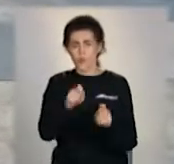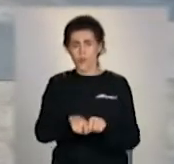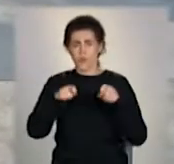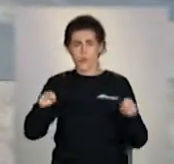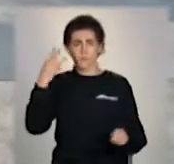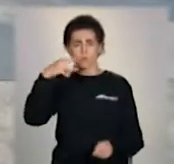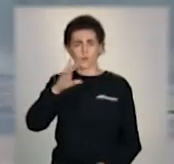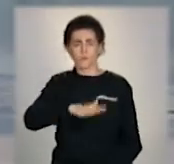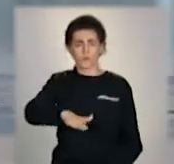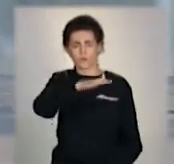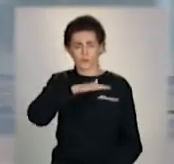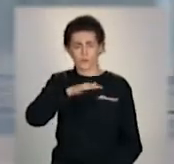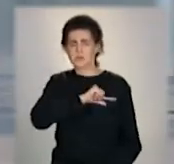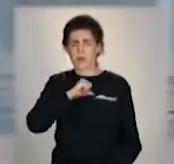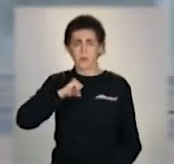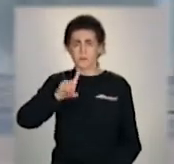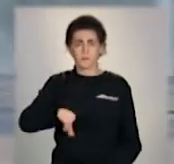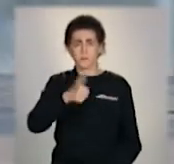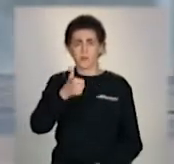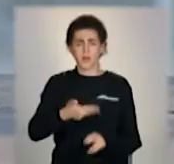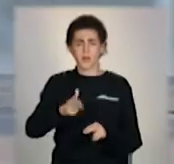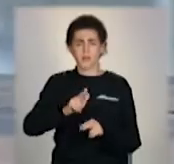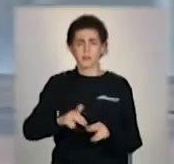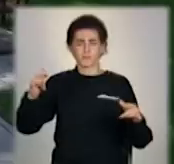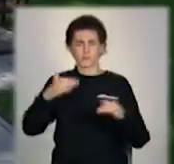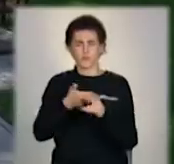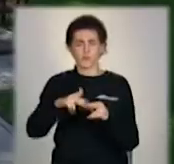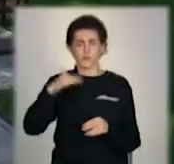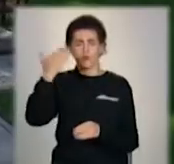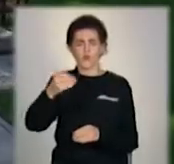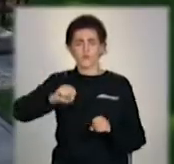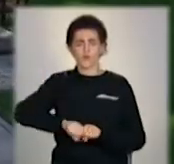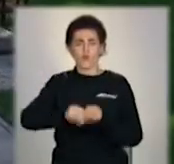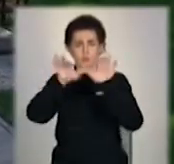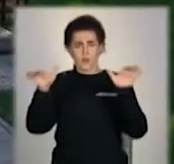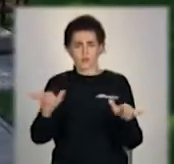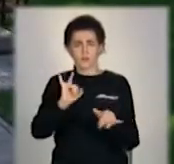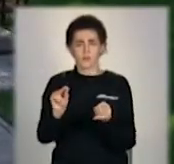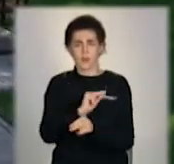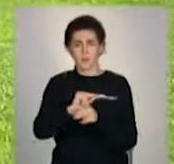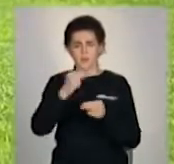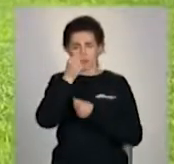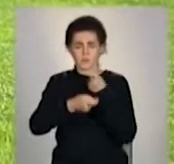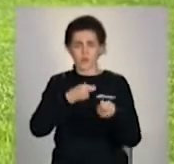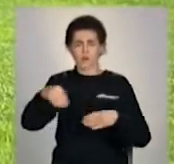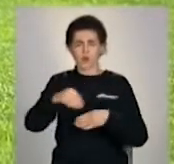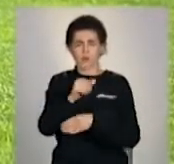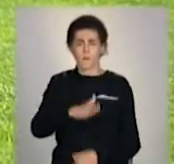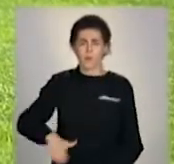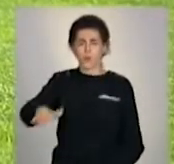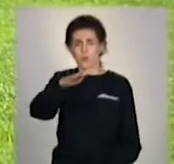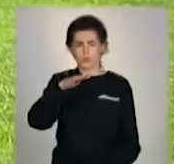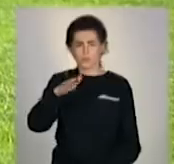локації. Одними з перших стали пішохідний фонтан у театральному сквері та реконструйована Грецька площа.